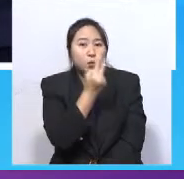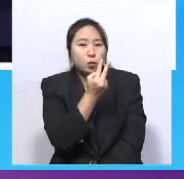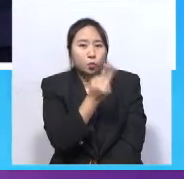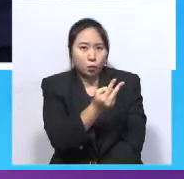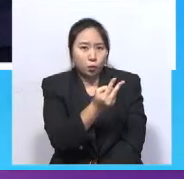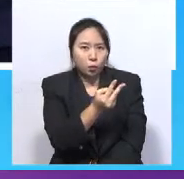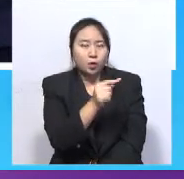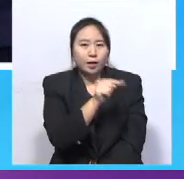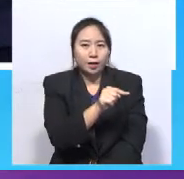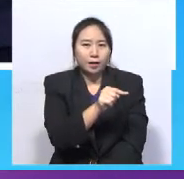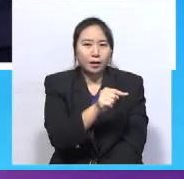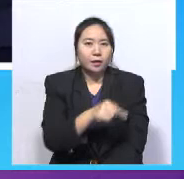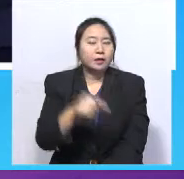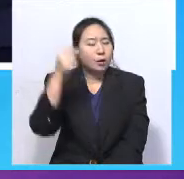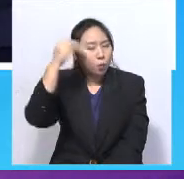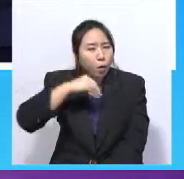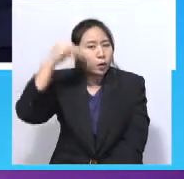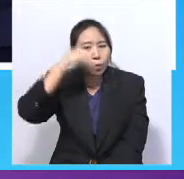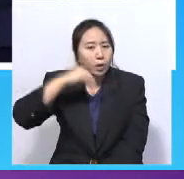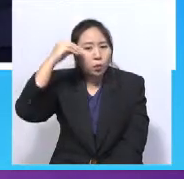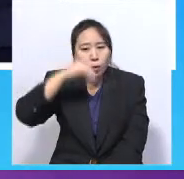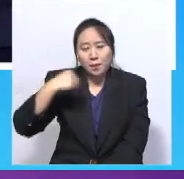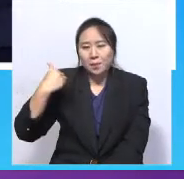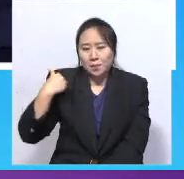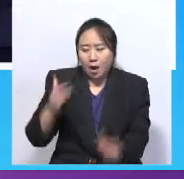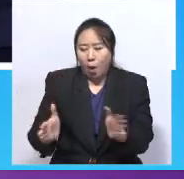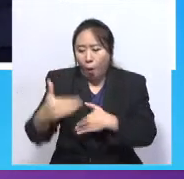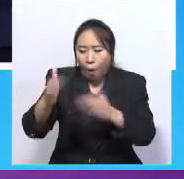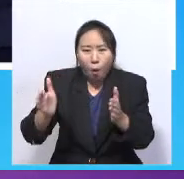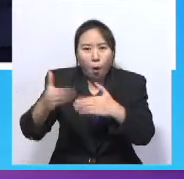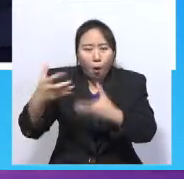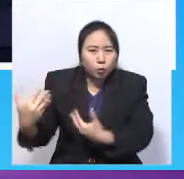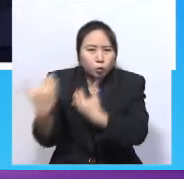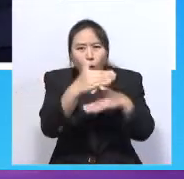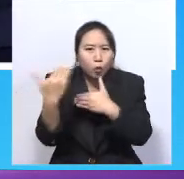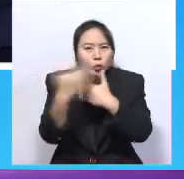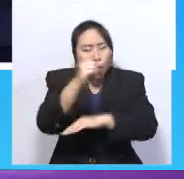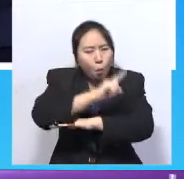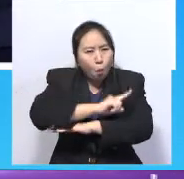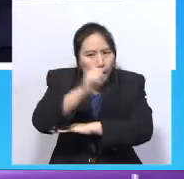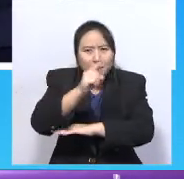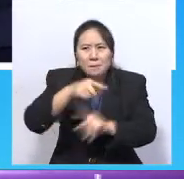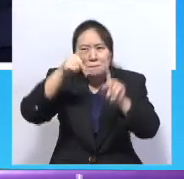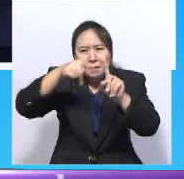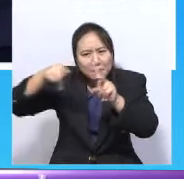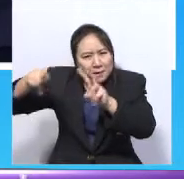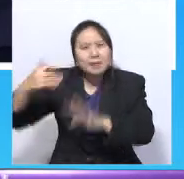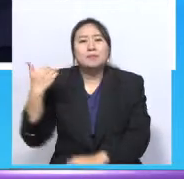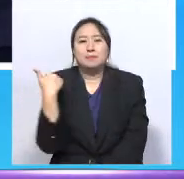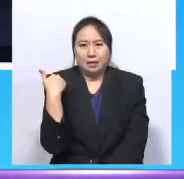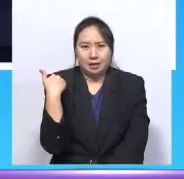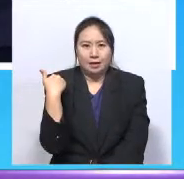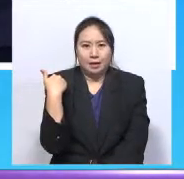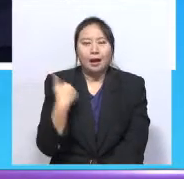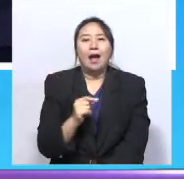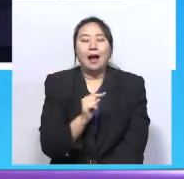ก็ในแต่ละวันเนี่ยมีคอนเทนเนอร์มูฟเมนต์เนี่ยเป็นวันละหลายพันใบนะครับผมก็อันนี้ก็ถือว่าเป็นเ